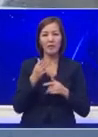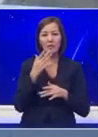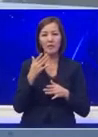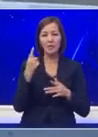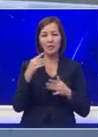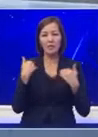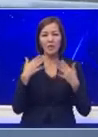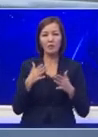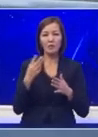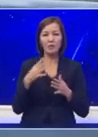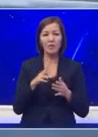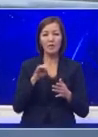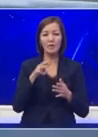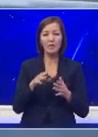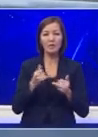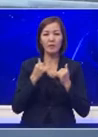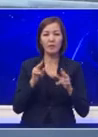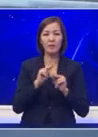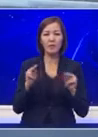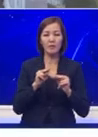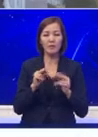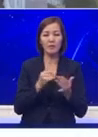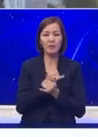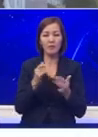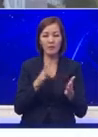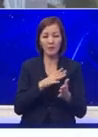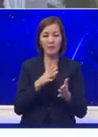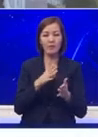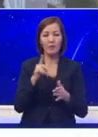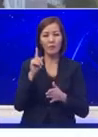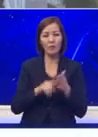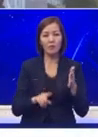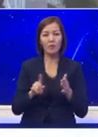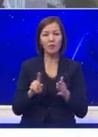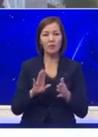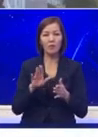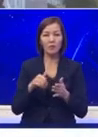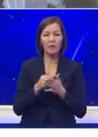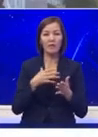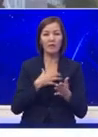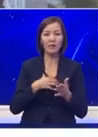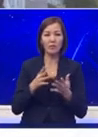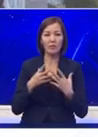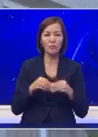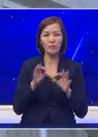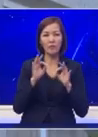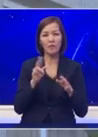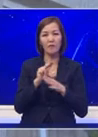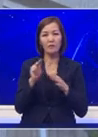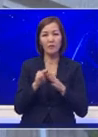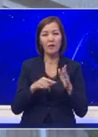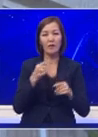аксакал более 40 лет посвятил преподавательской деятельности поэтому он уверен что самое важное в обществе Это правильное воспитание